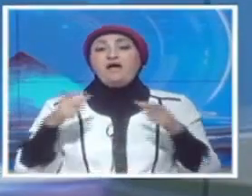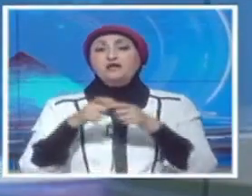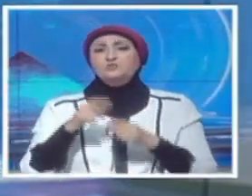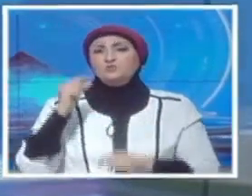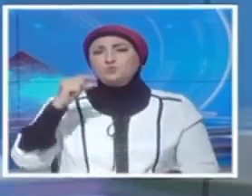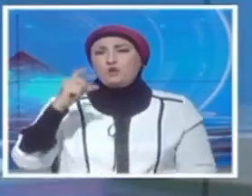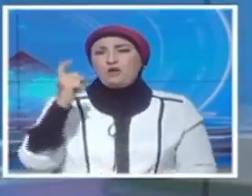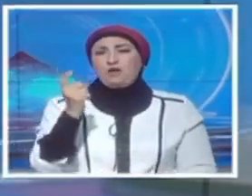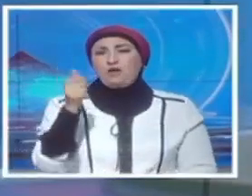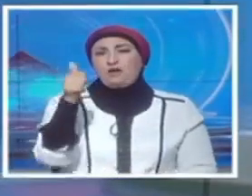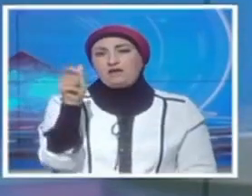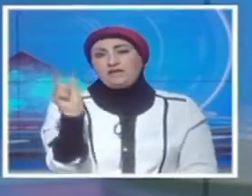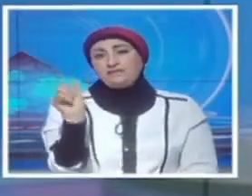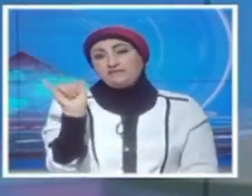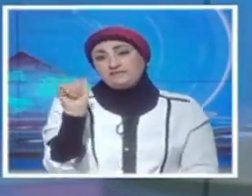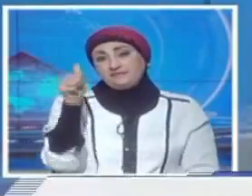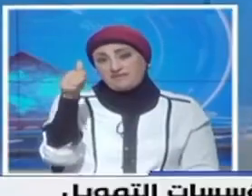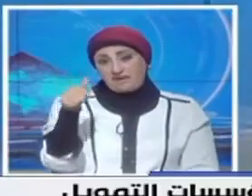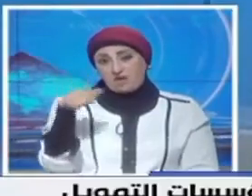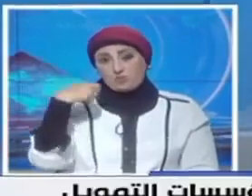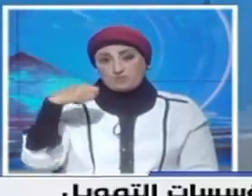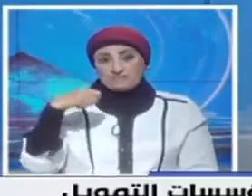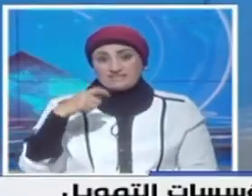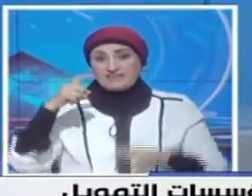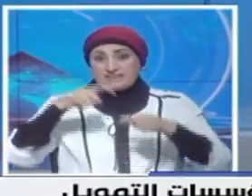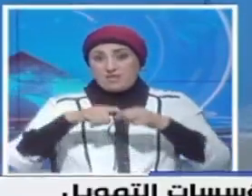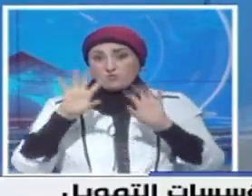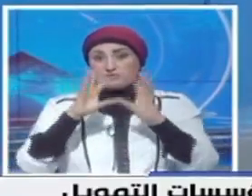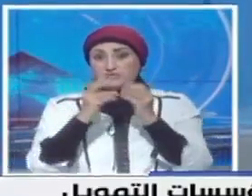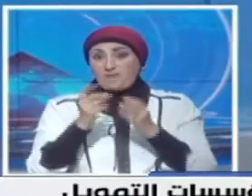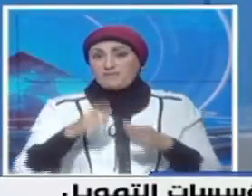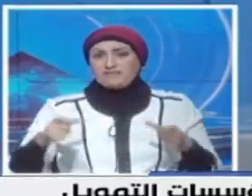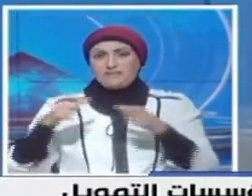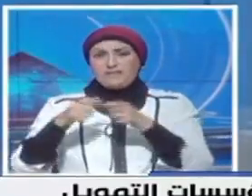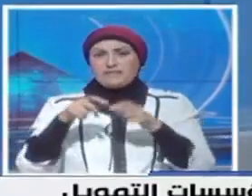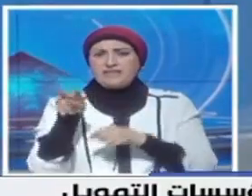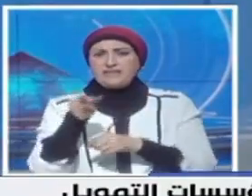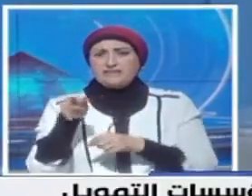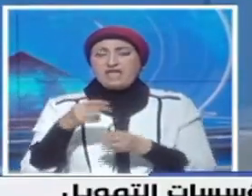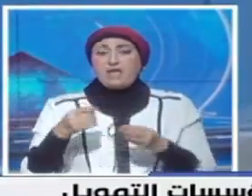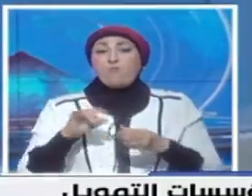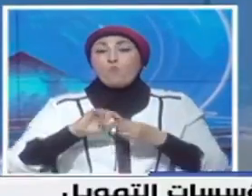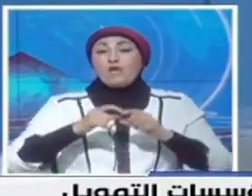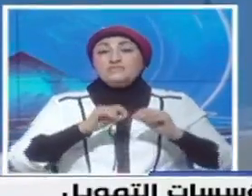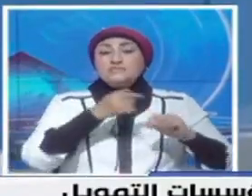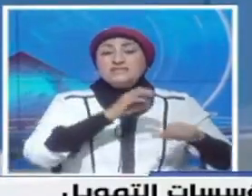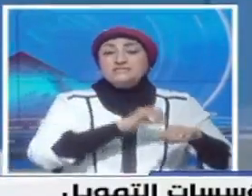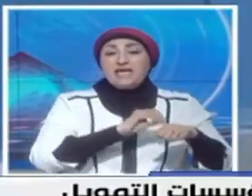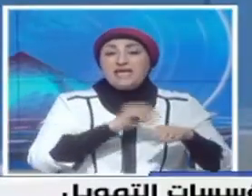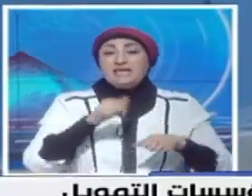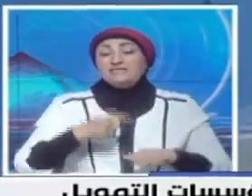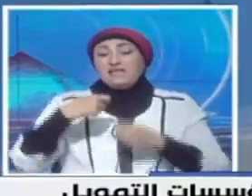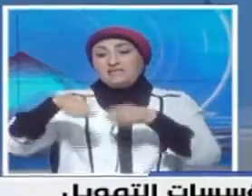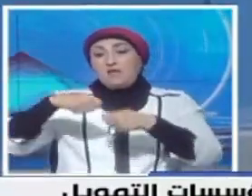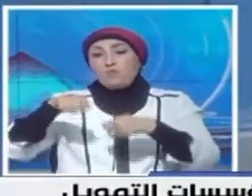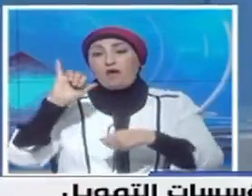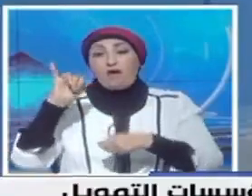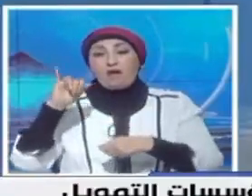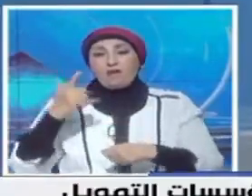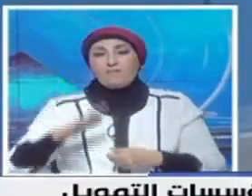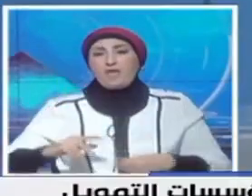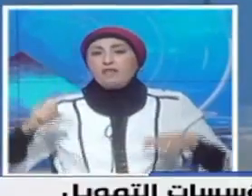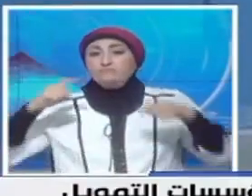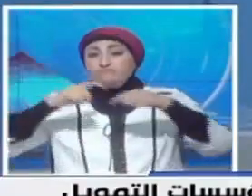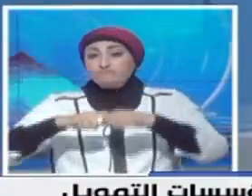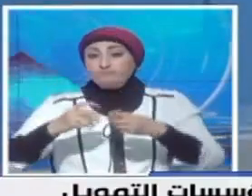عقدت الدكتورة رانيا المشاط وزيرة التعاون الدولي عددا من الاجتماعات الثنائية مع مسؤولي مؤسسات التمويل العربية لتعزيز